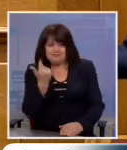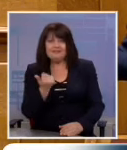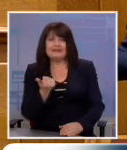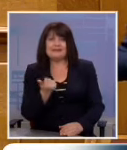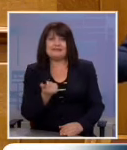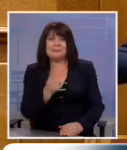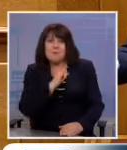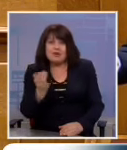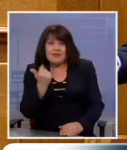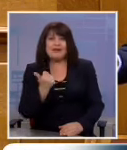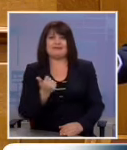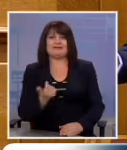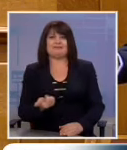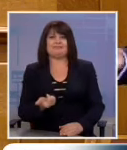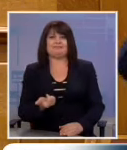την είχατε ποτέ.